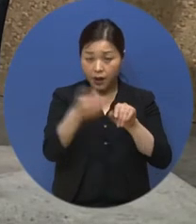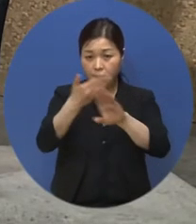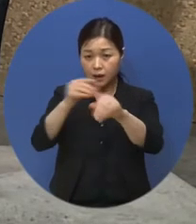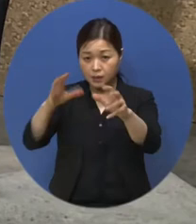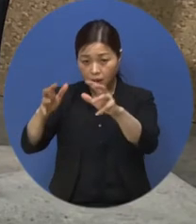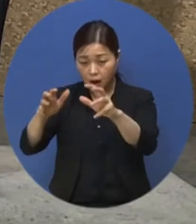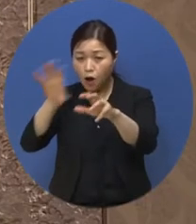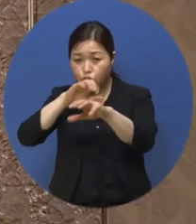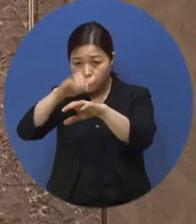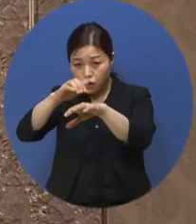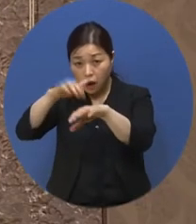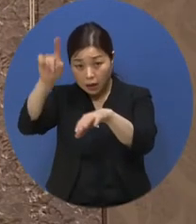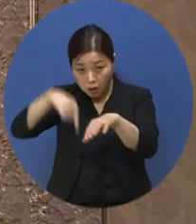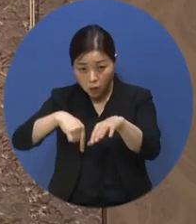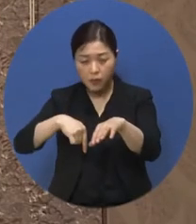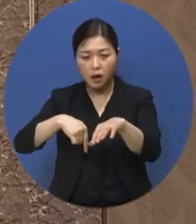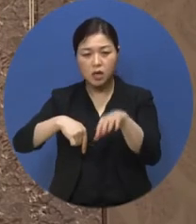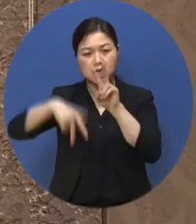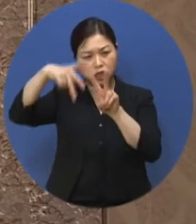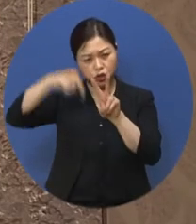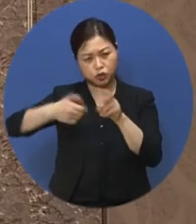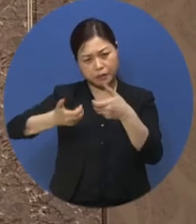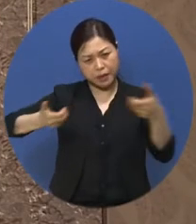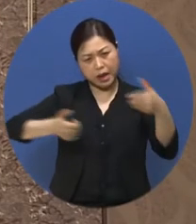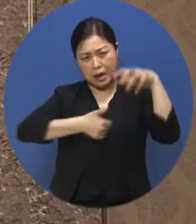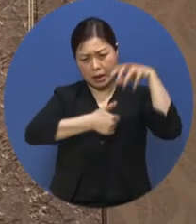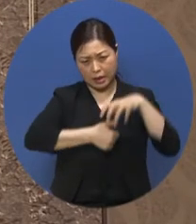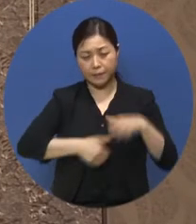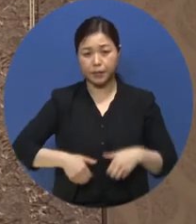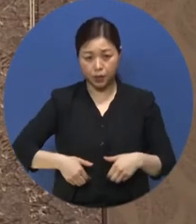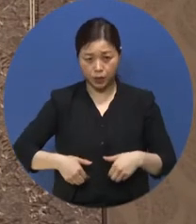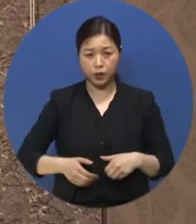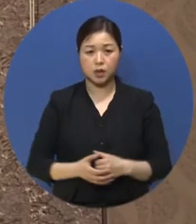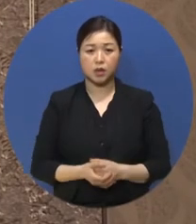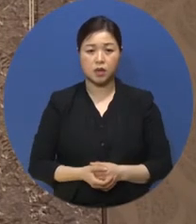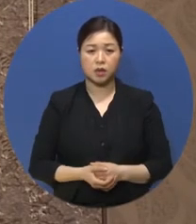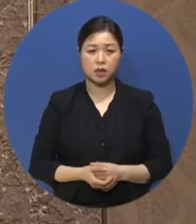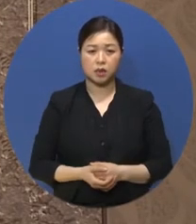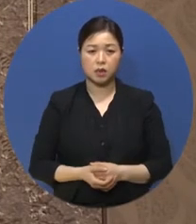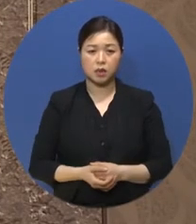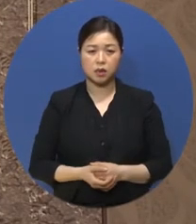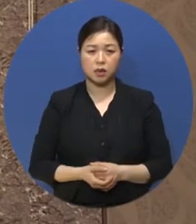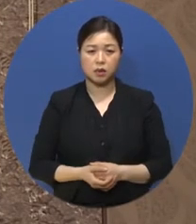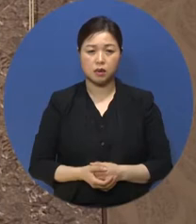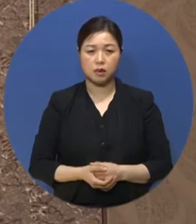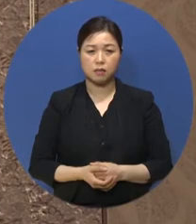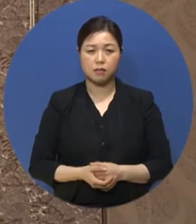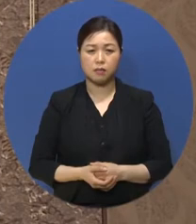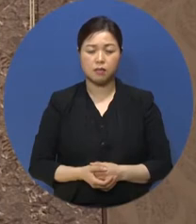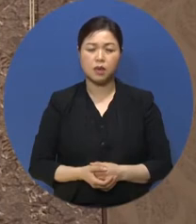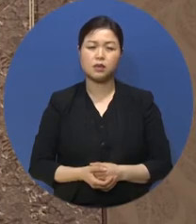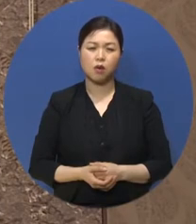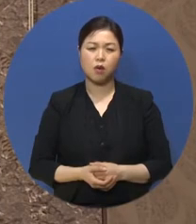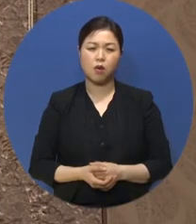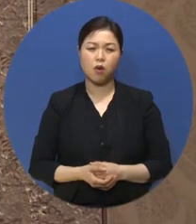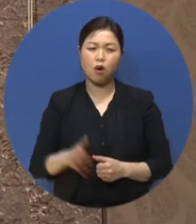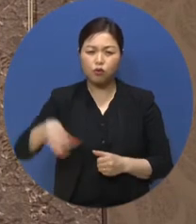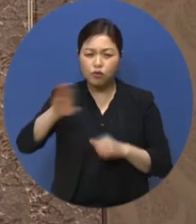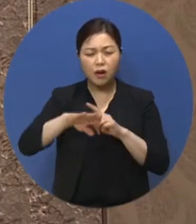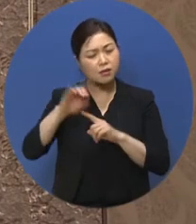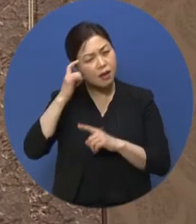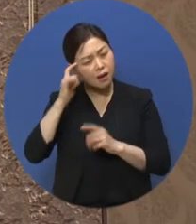갔다 오면 네. 2주 격리를 해야 된단 말이에요. 좀 예외. 그러니까 예외, 우리가 생각하기에는 예외